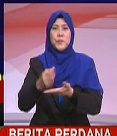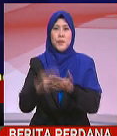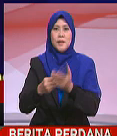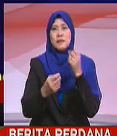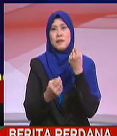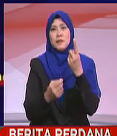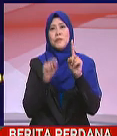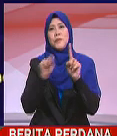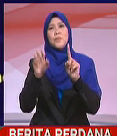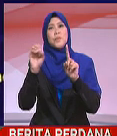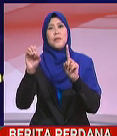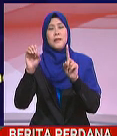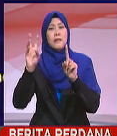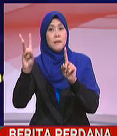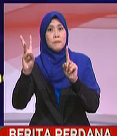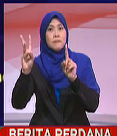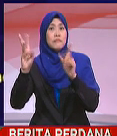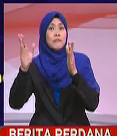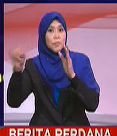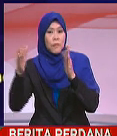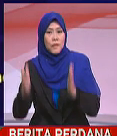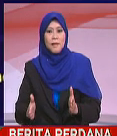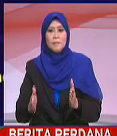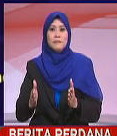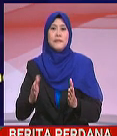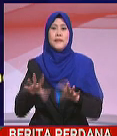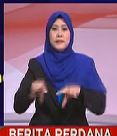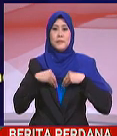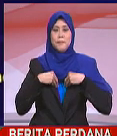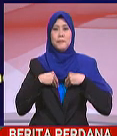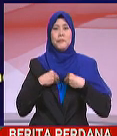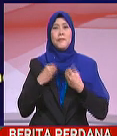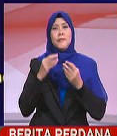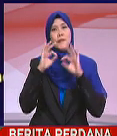11 paint kosong enam juta tema bujang dan isi rumah